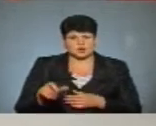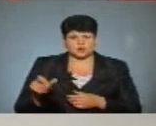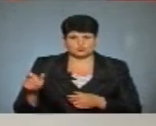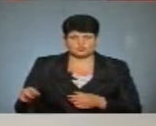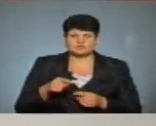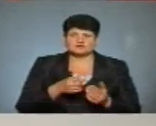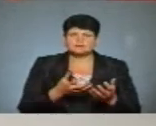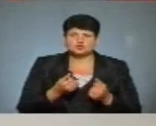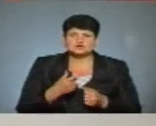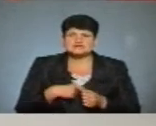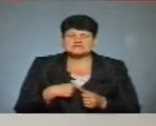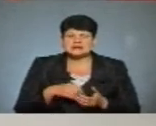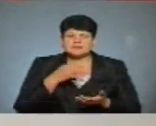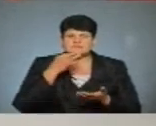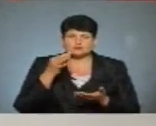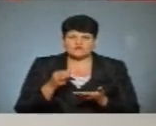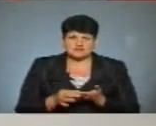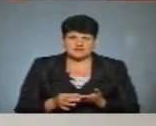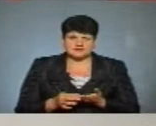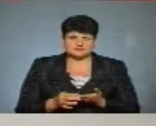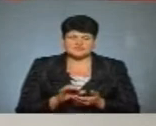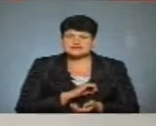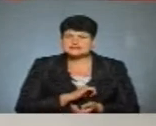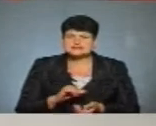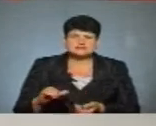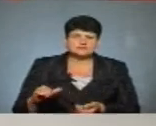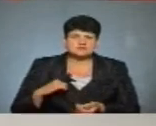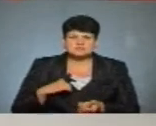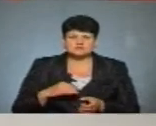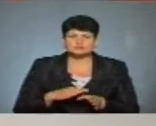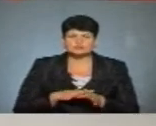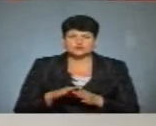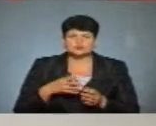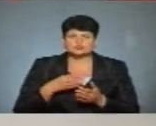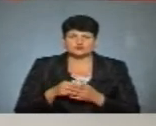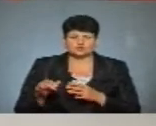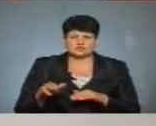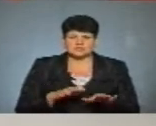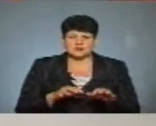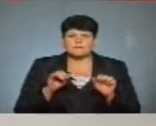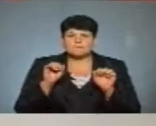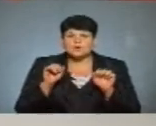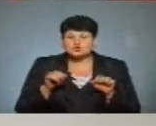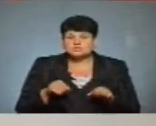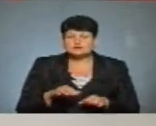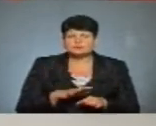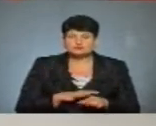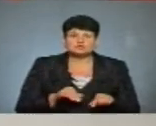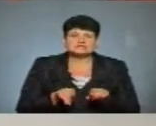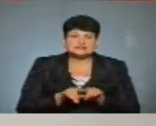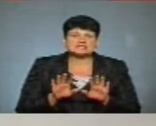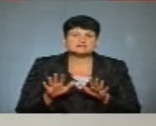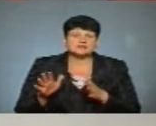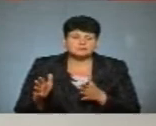Вони беруть на себе відповідальність і самостійно здійснюють свою діяльність. Можливо, були такі